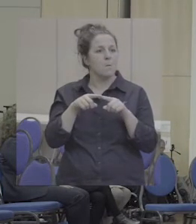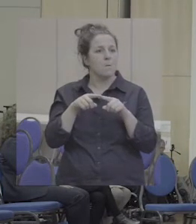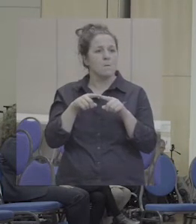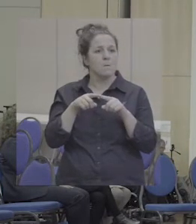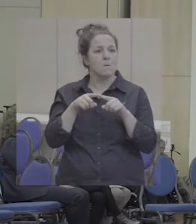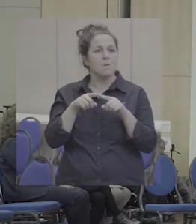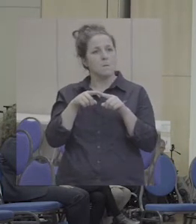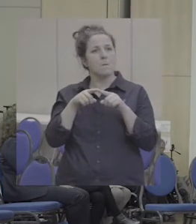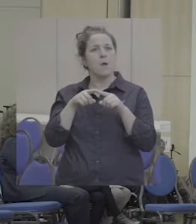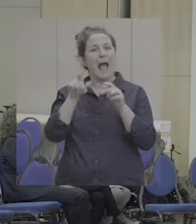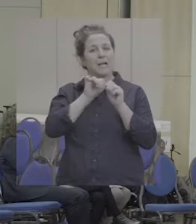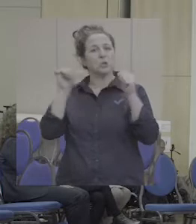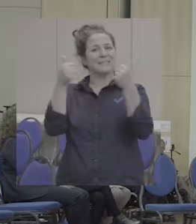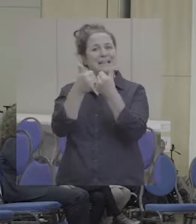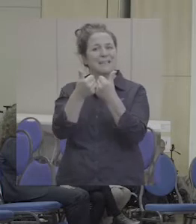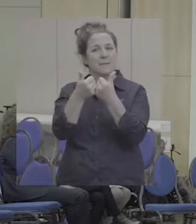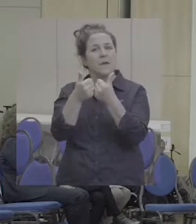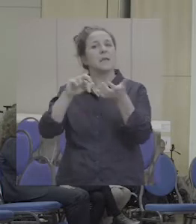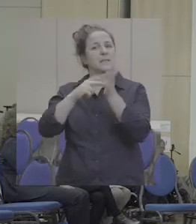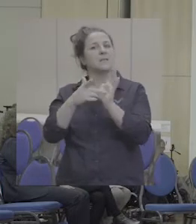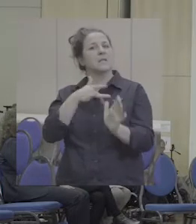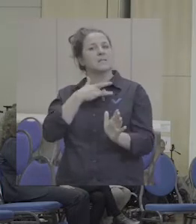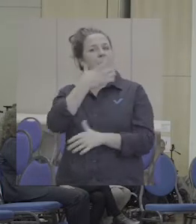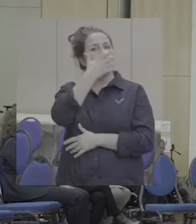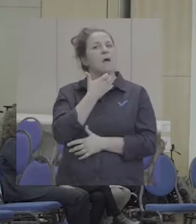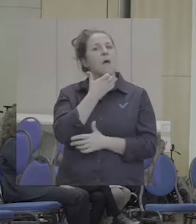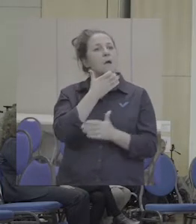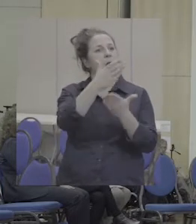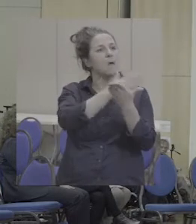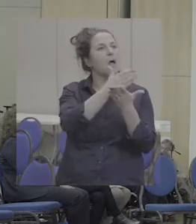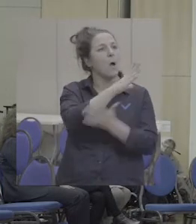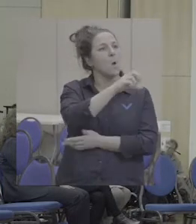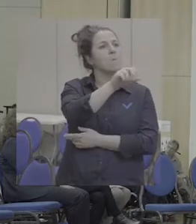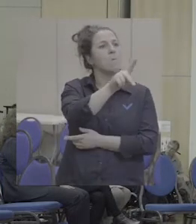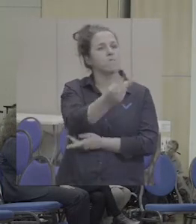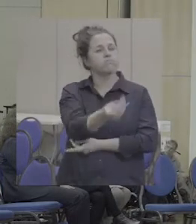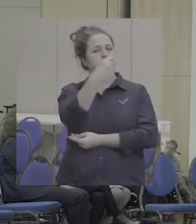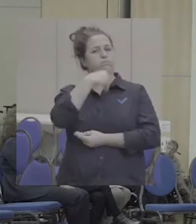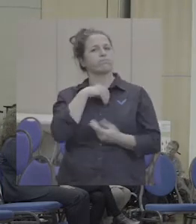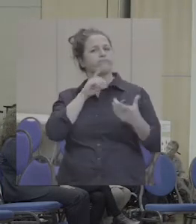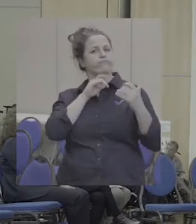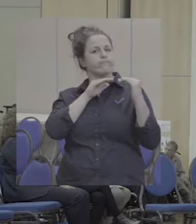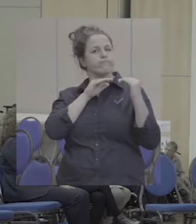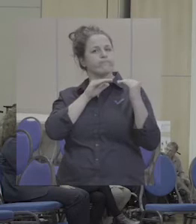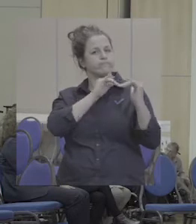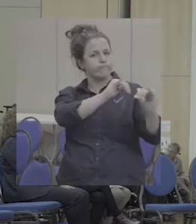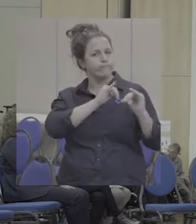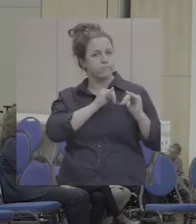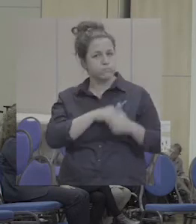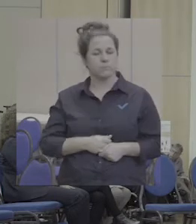me parle un peu les valeurs de la coopérative. En fait, la coopérative a de très